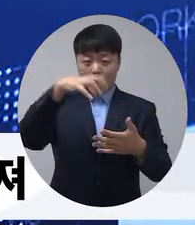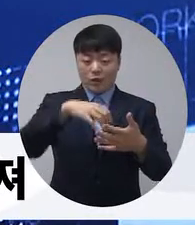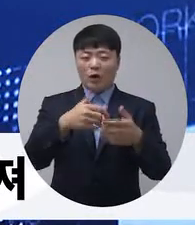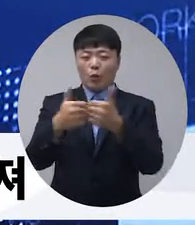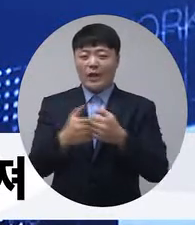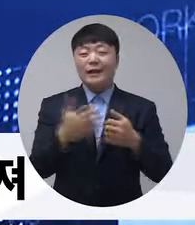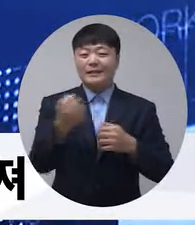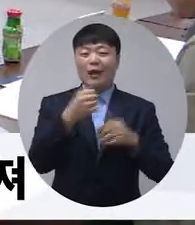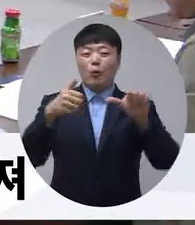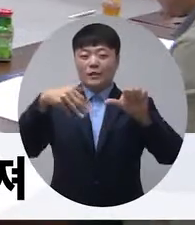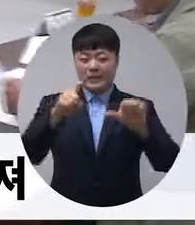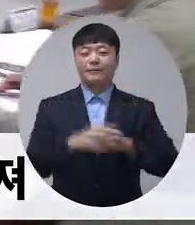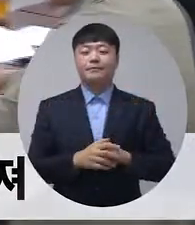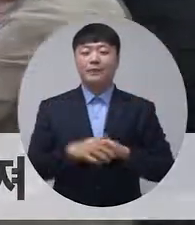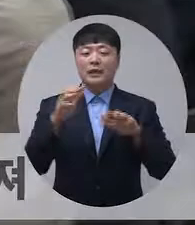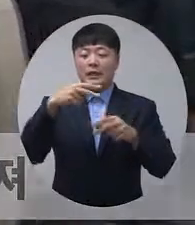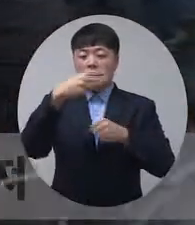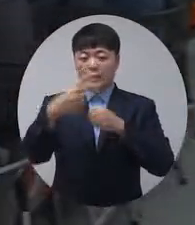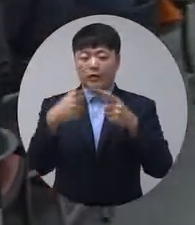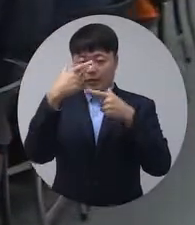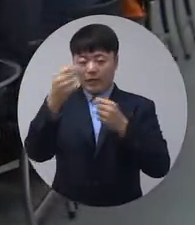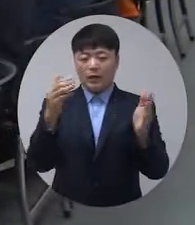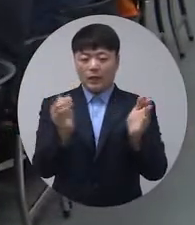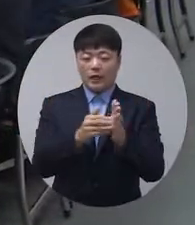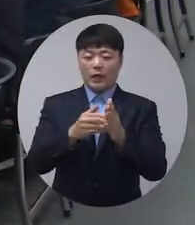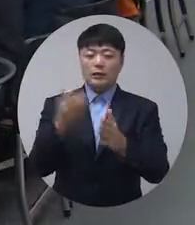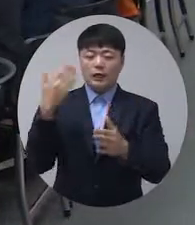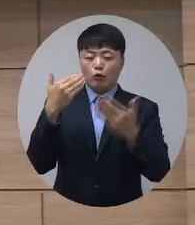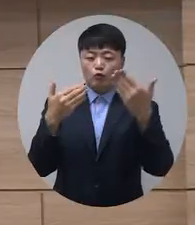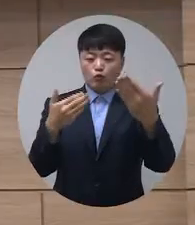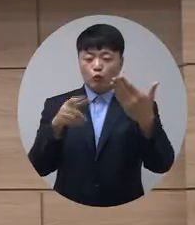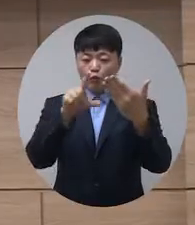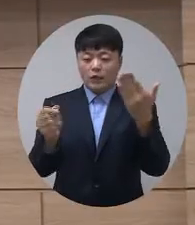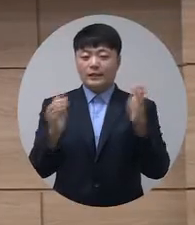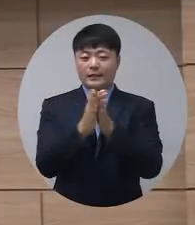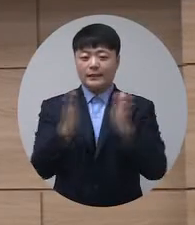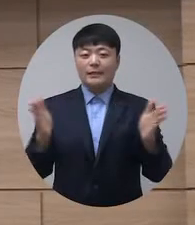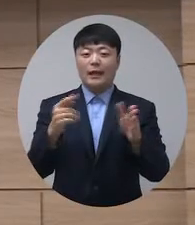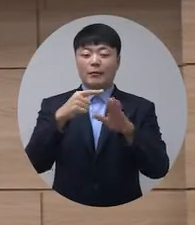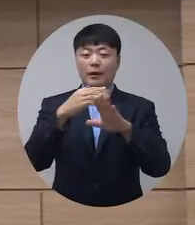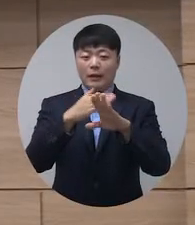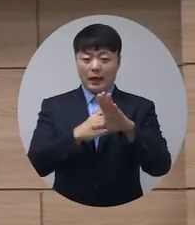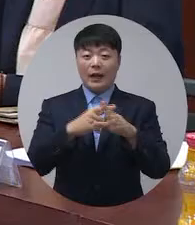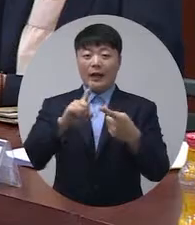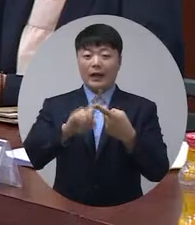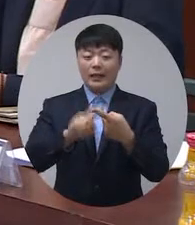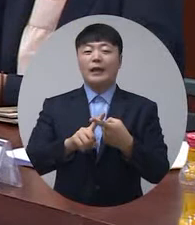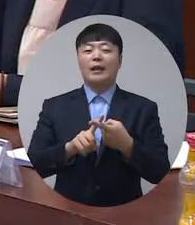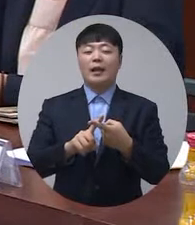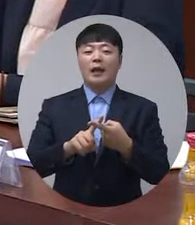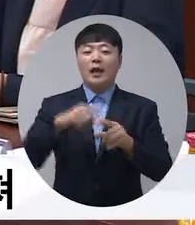개최했습니다 2년 임기로 지난해 9월 출범한 제 18기 민주평통 합천군 협의회는 지난